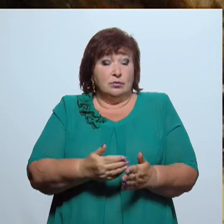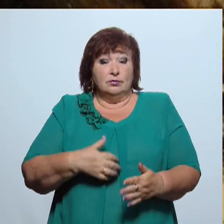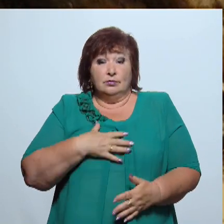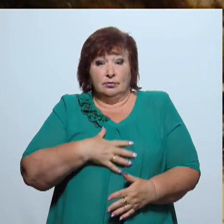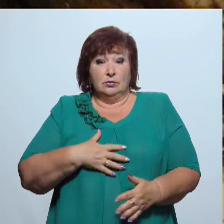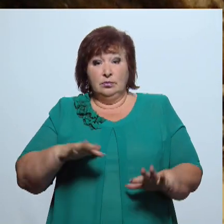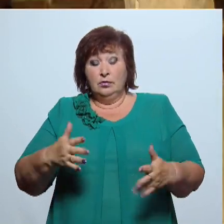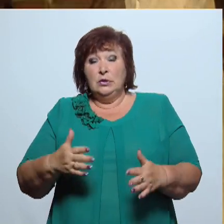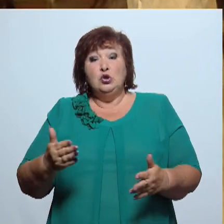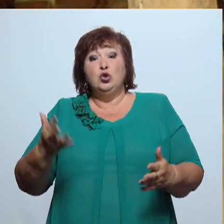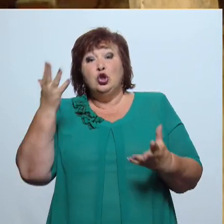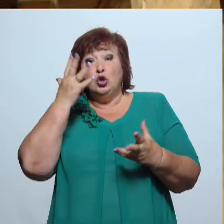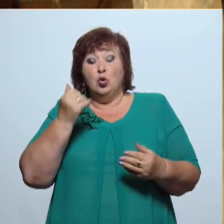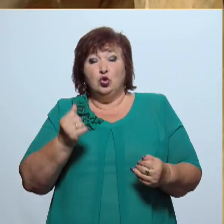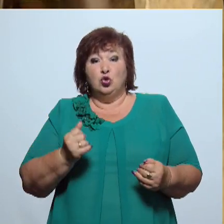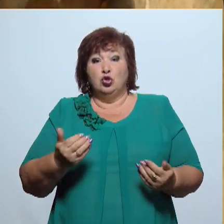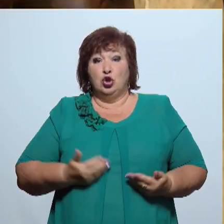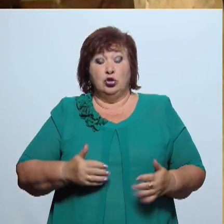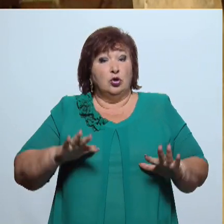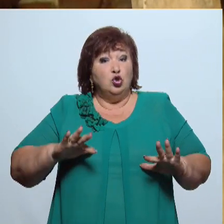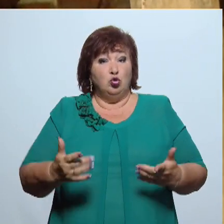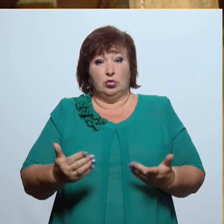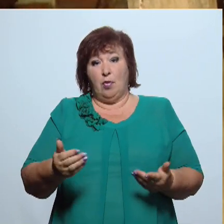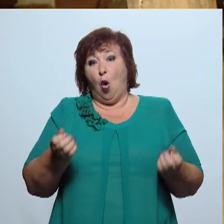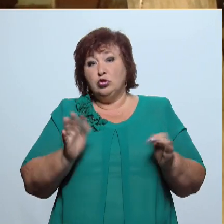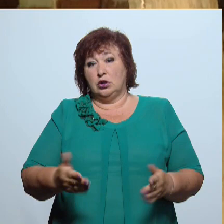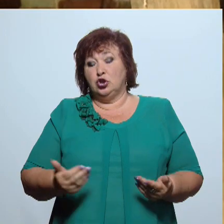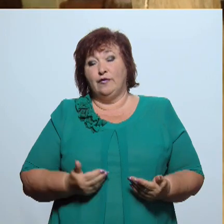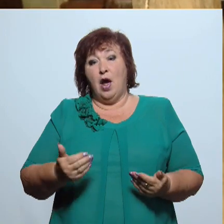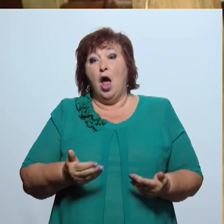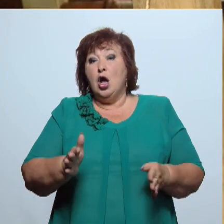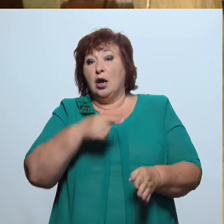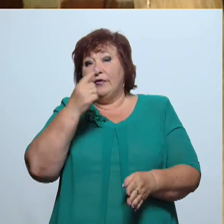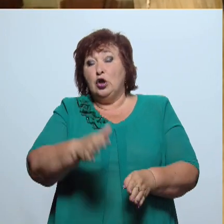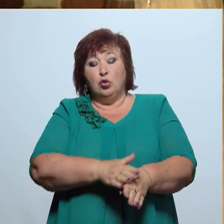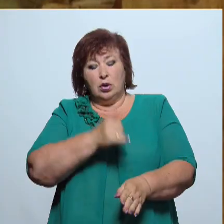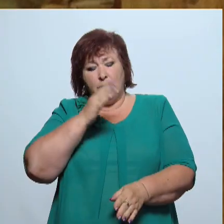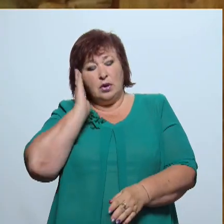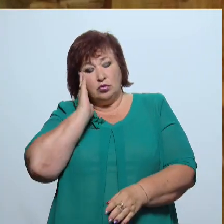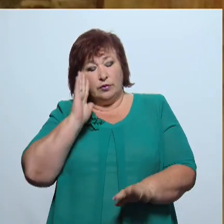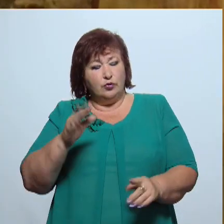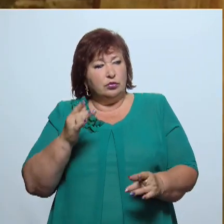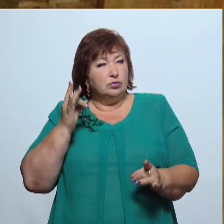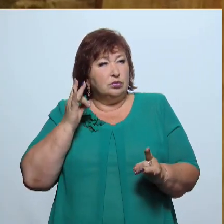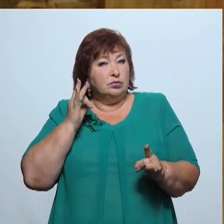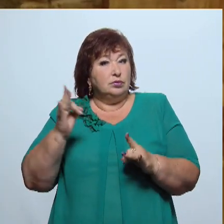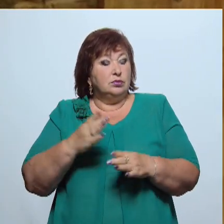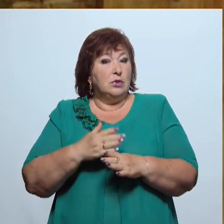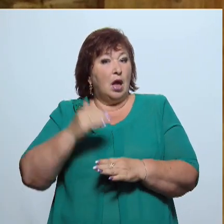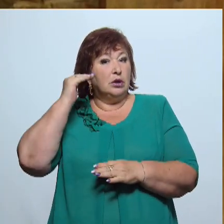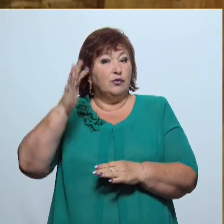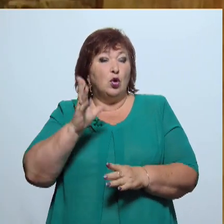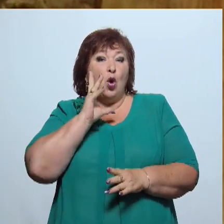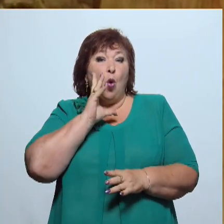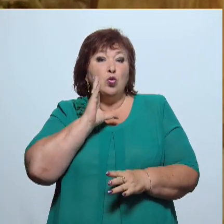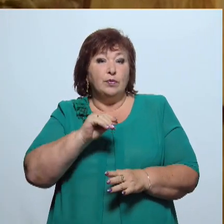случившееся. Недавно ночью женщина чудом осталась жива. Говорит, долго не могла заснуть. И вдруг услышала непонятный треск над головой. Только